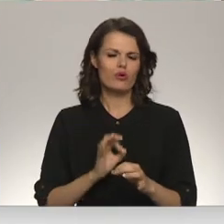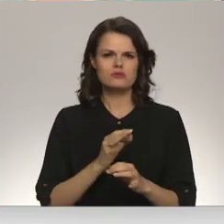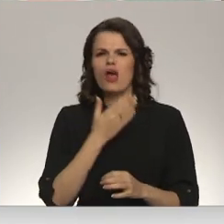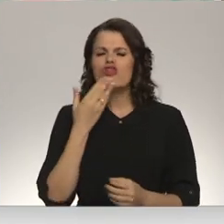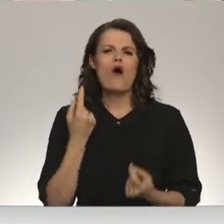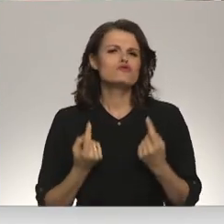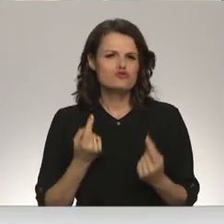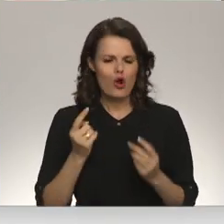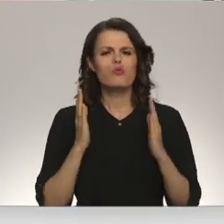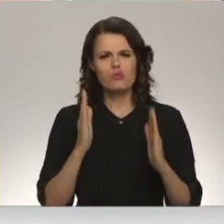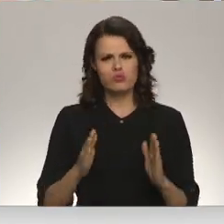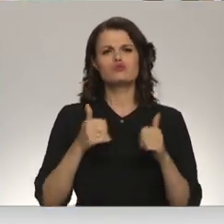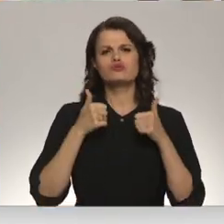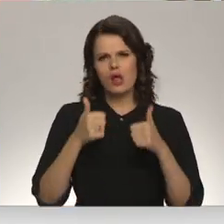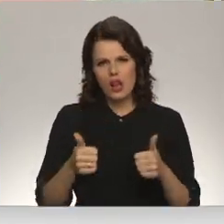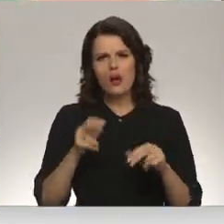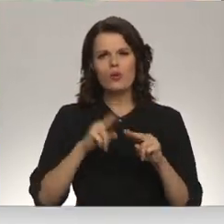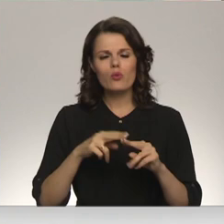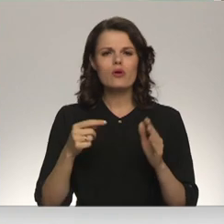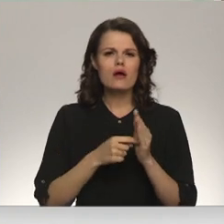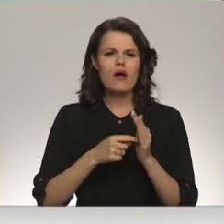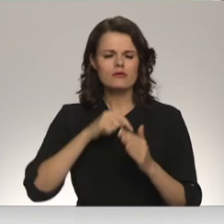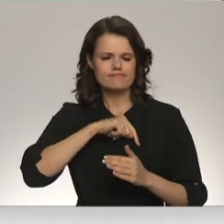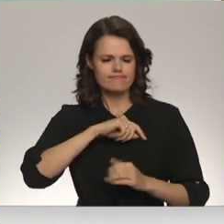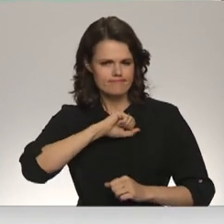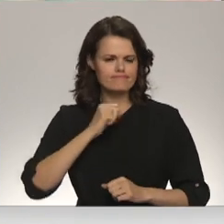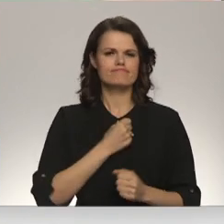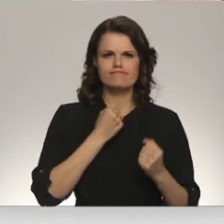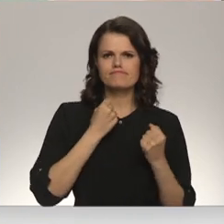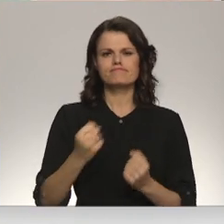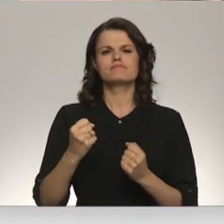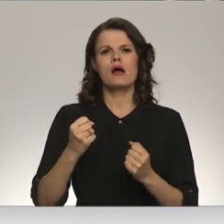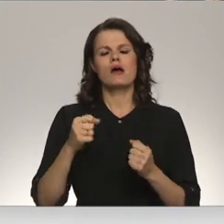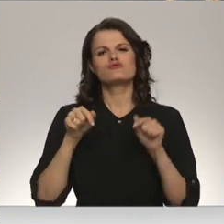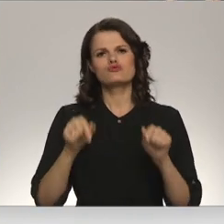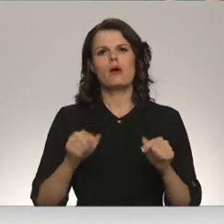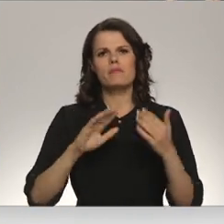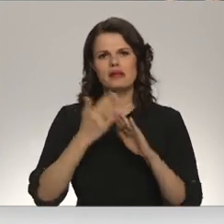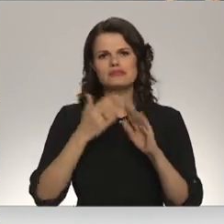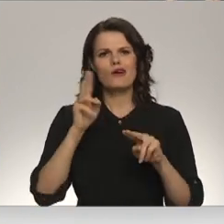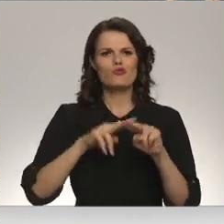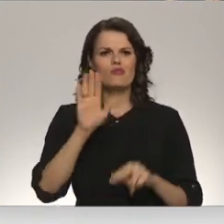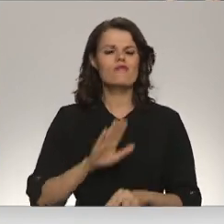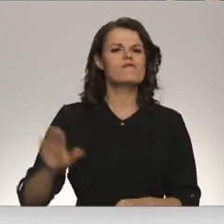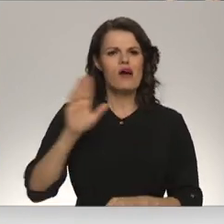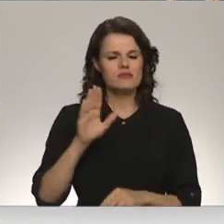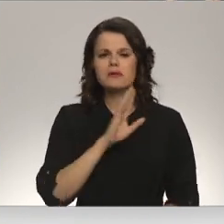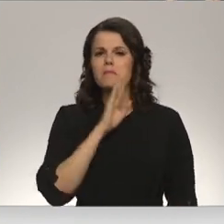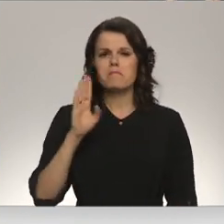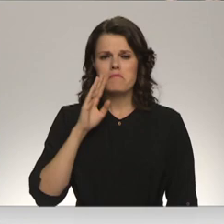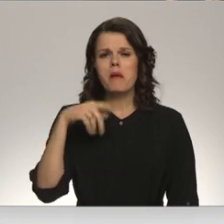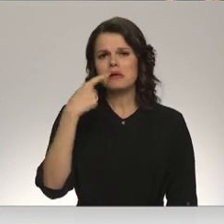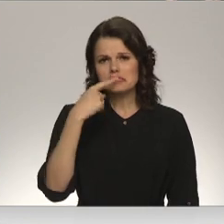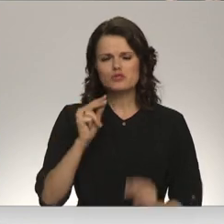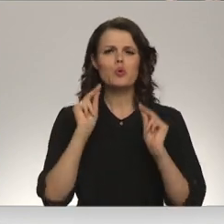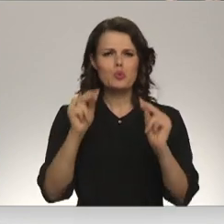mazāko šaubu, ka būs labi un ar kādiem iekšējiem spēkiem turēsim šo pilsētu un valsti. Mammas atzīst, ka uzticas arī Latvijas